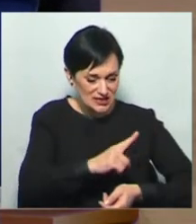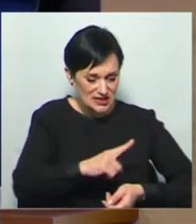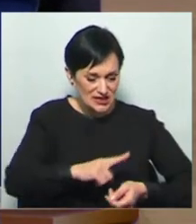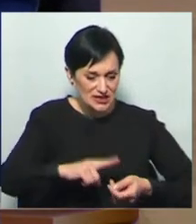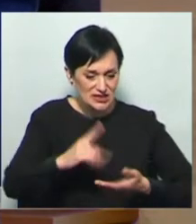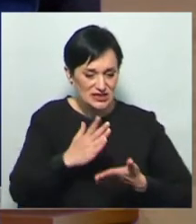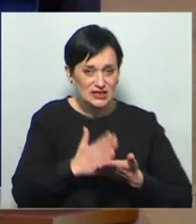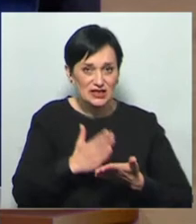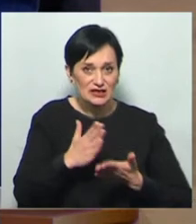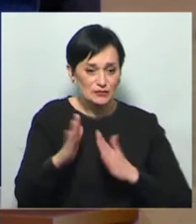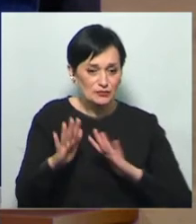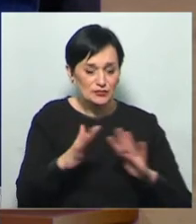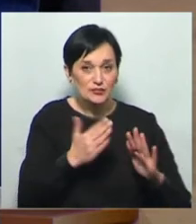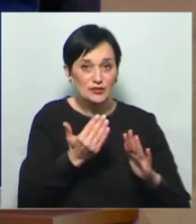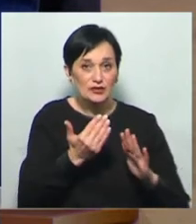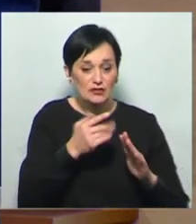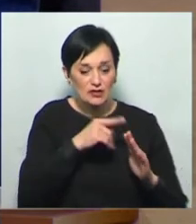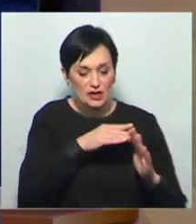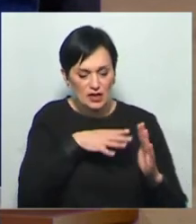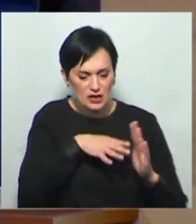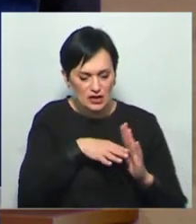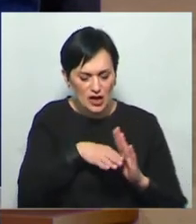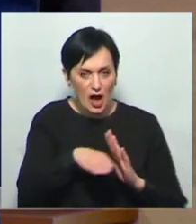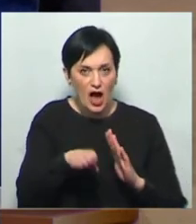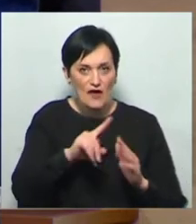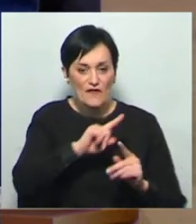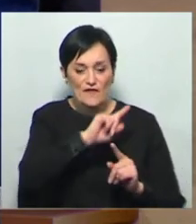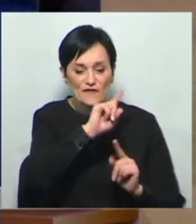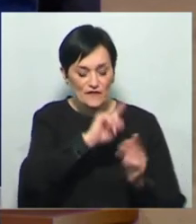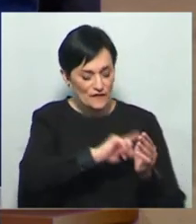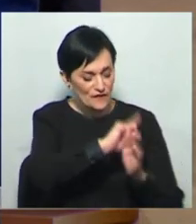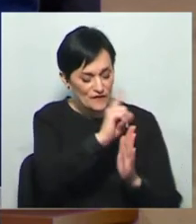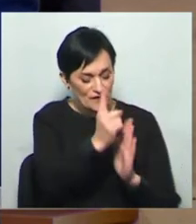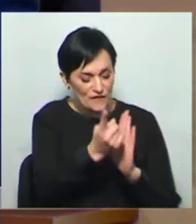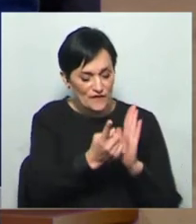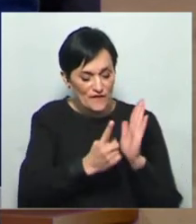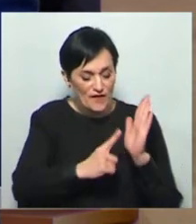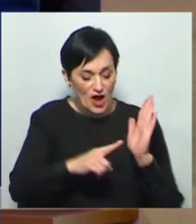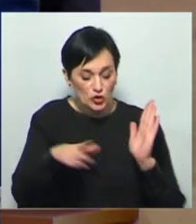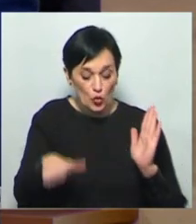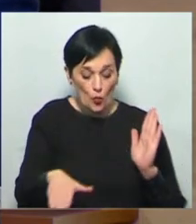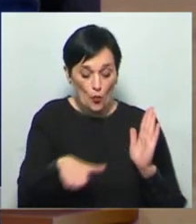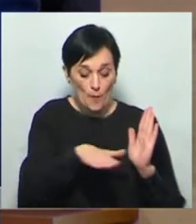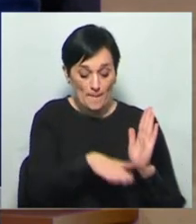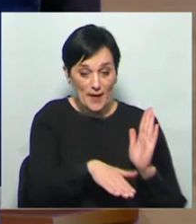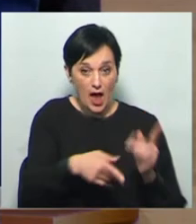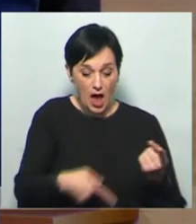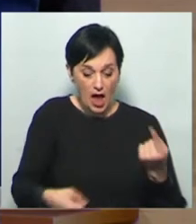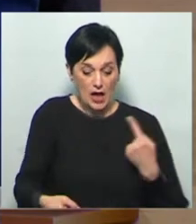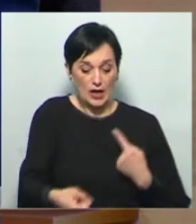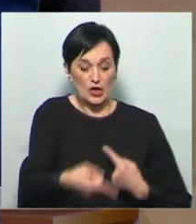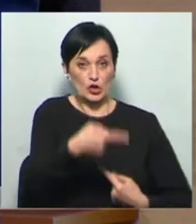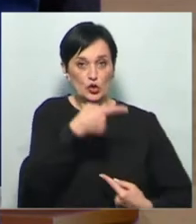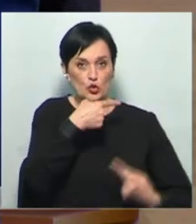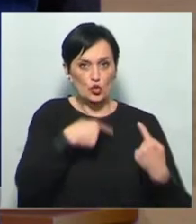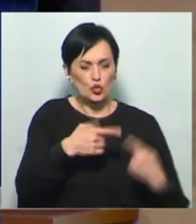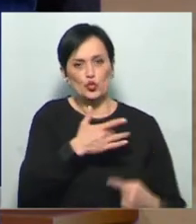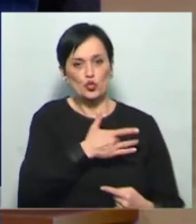მის გადადინებას ვენურ სისტემაში ქვემოკიდურებიდან გულის მიმართულებით